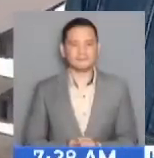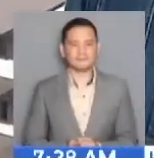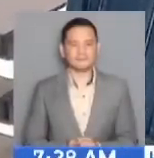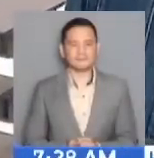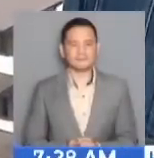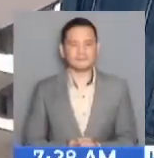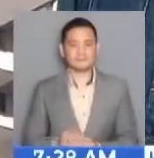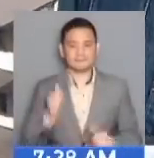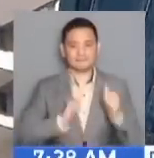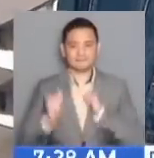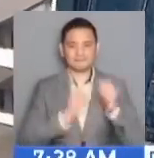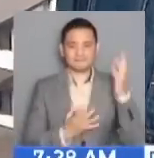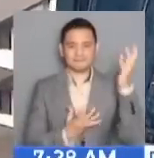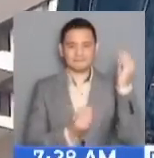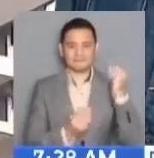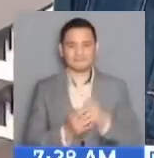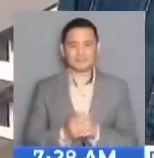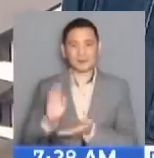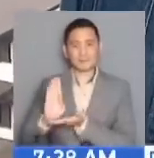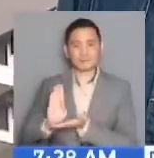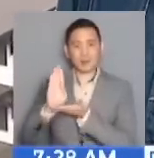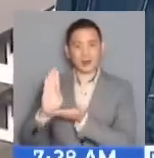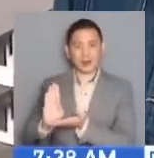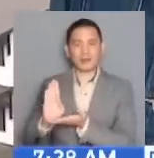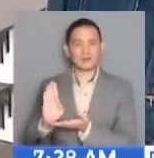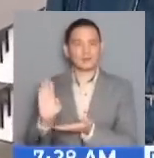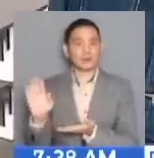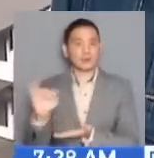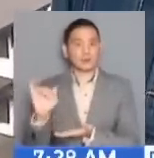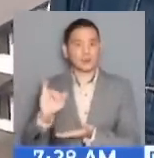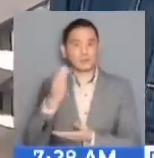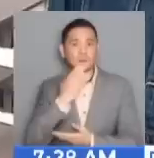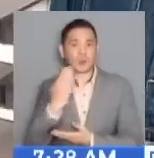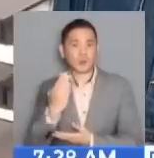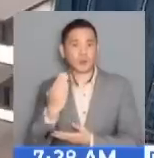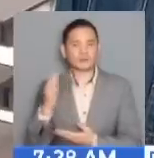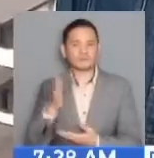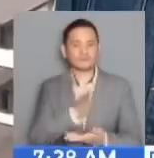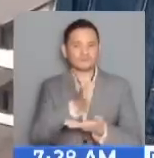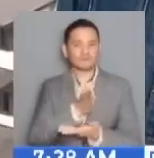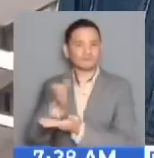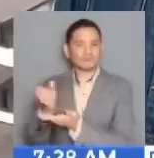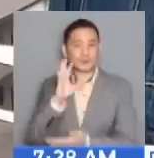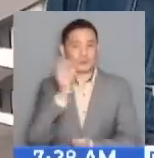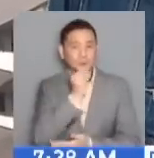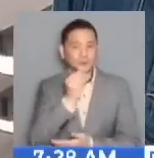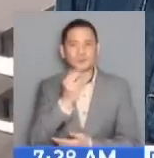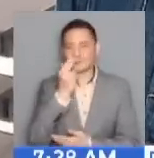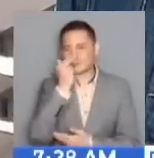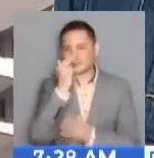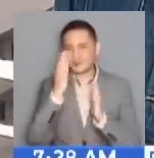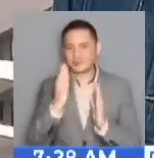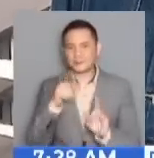Bukod sa Boracay, bumisita rin sa Bacolod City ang Filipino-American comedian na si Jokoy. At going international na ang